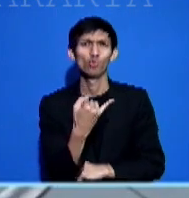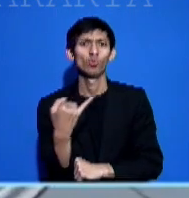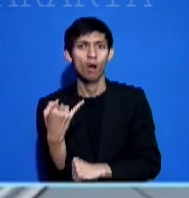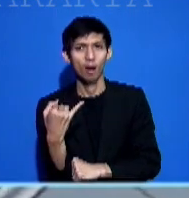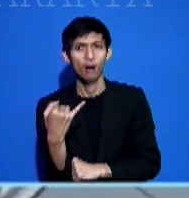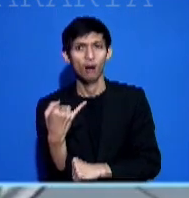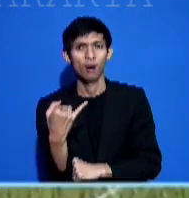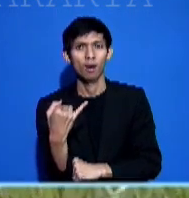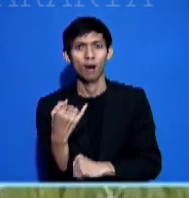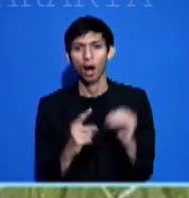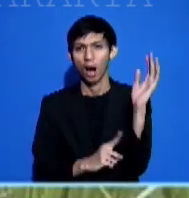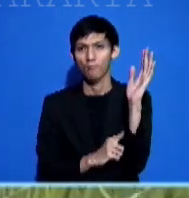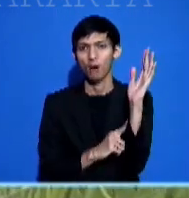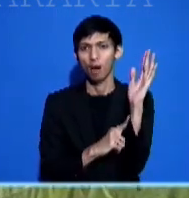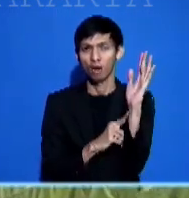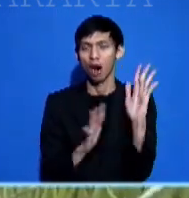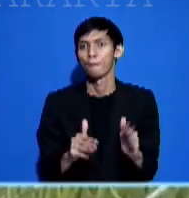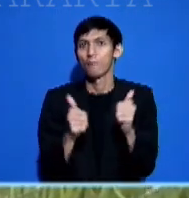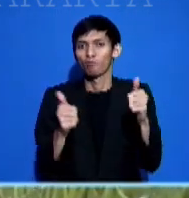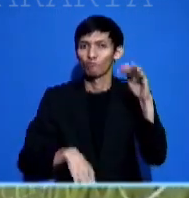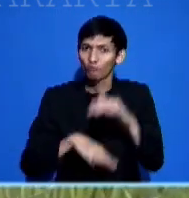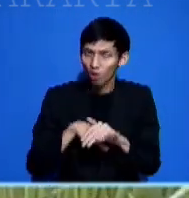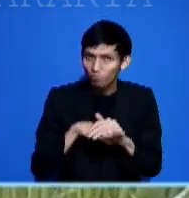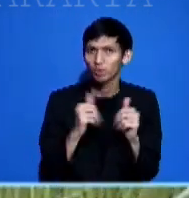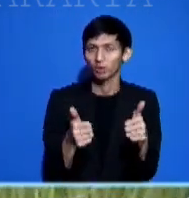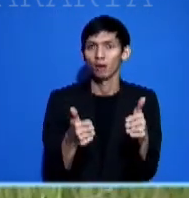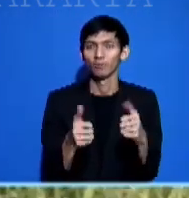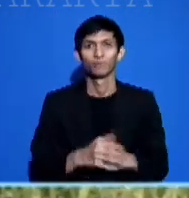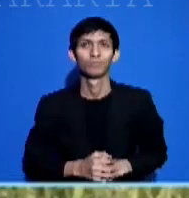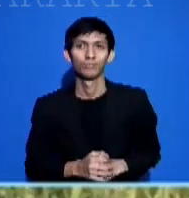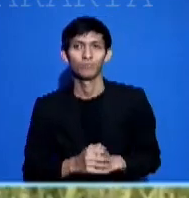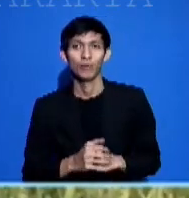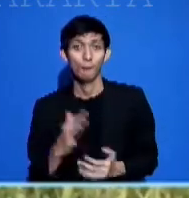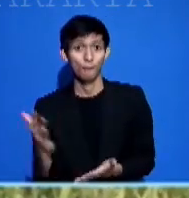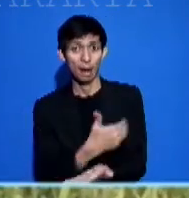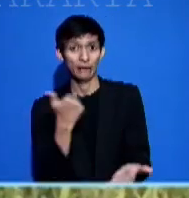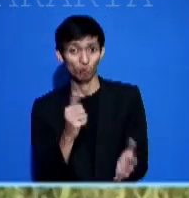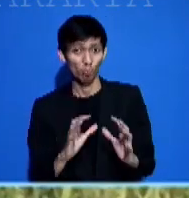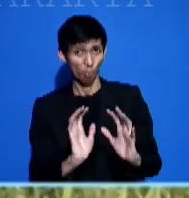hang makanen Raya pant laladan umeljo kaponjong